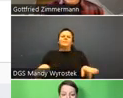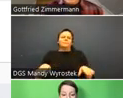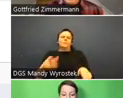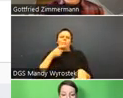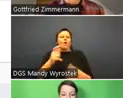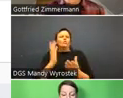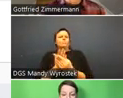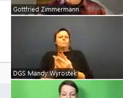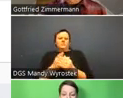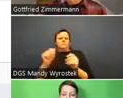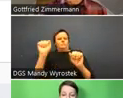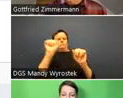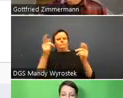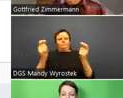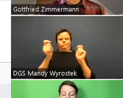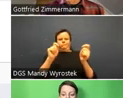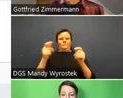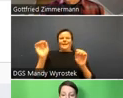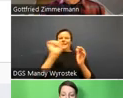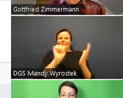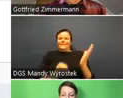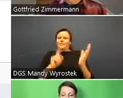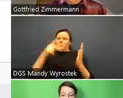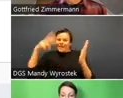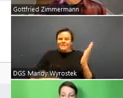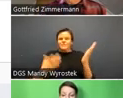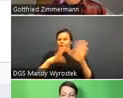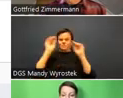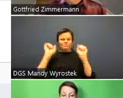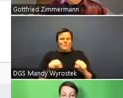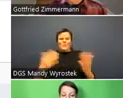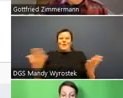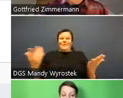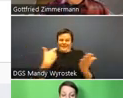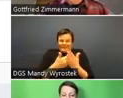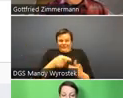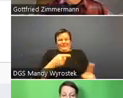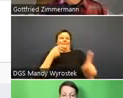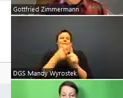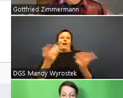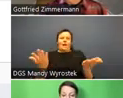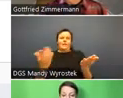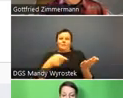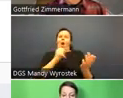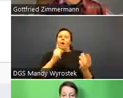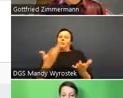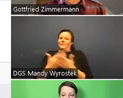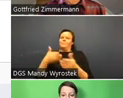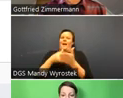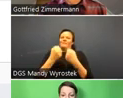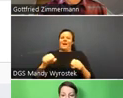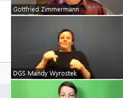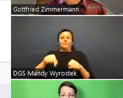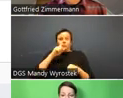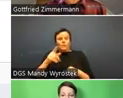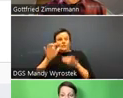besteht Barrierefreiheit nicht nur aus Tastaturbedienung und Screenreader, aber das sind zwei ganz wichtige Eigenschaften, die wir immer